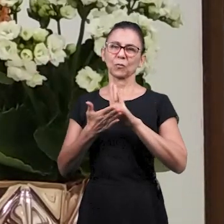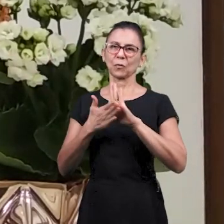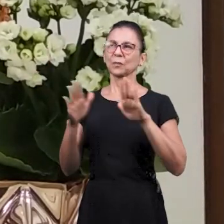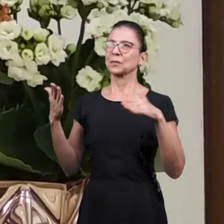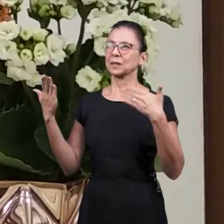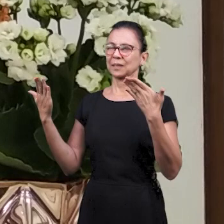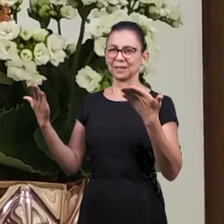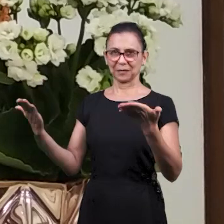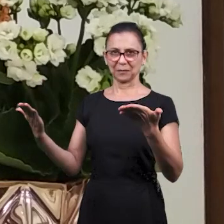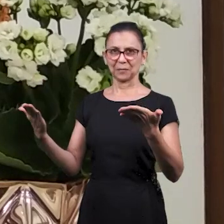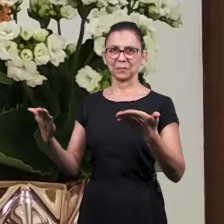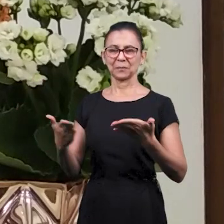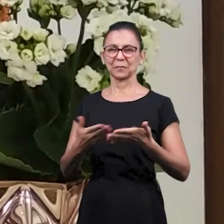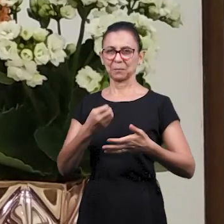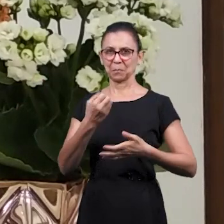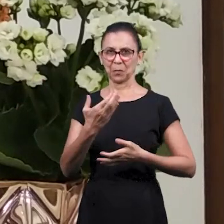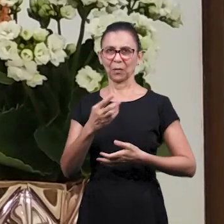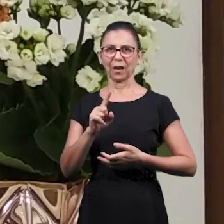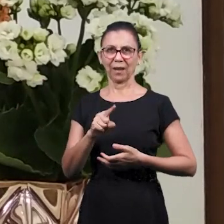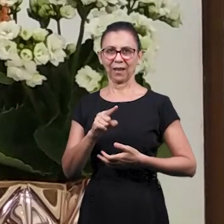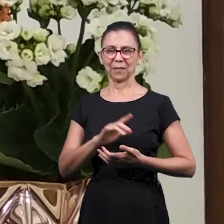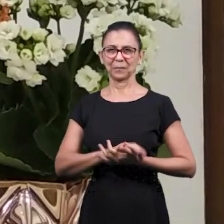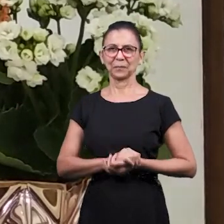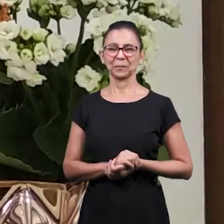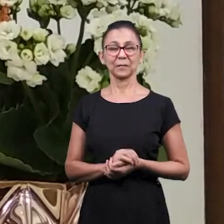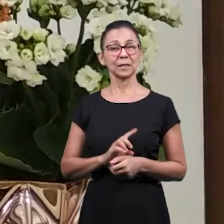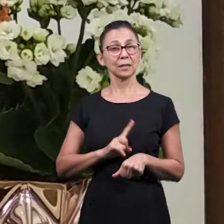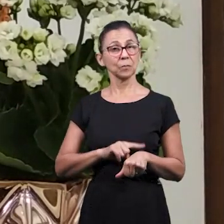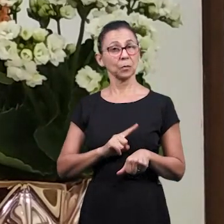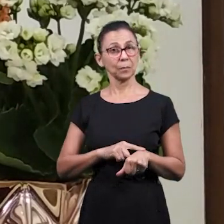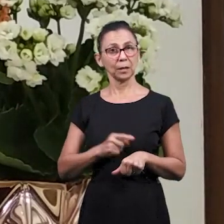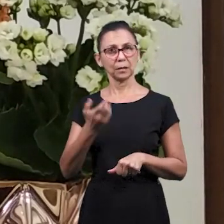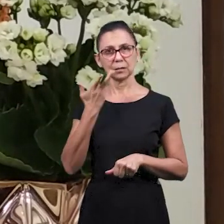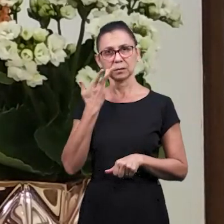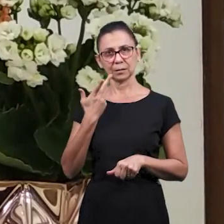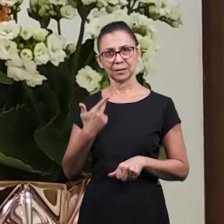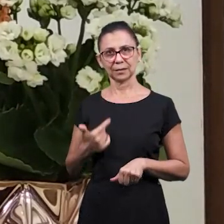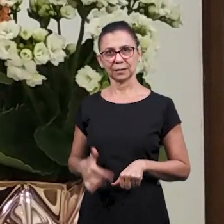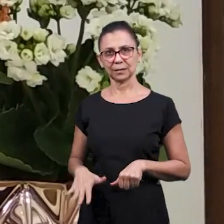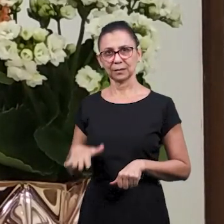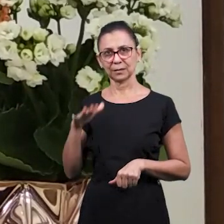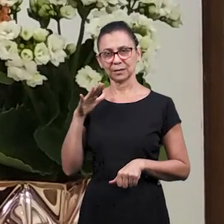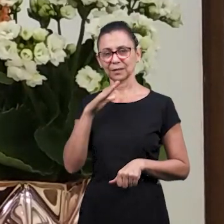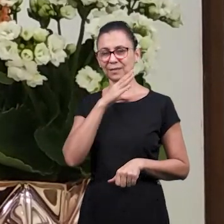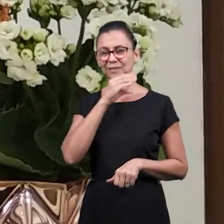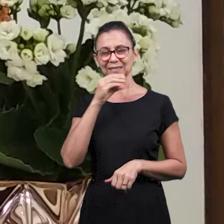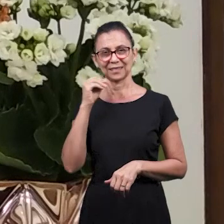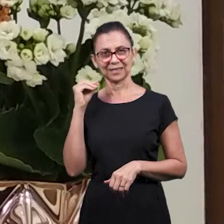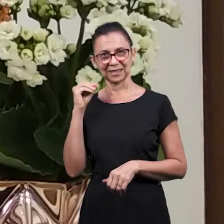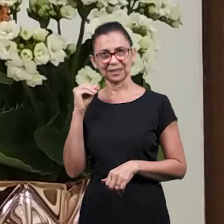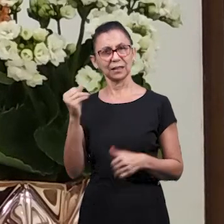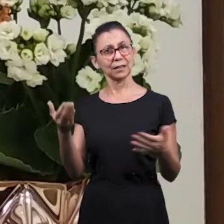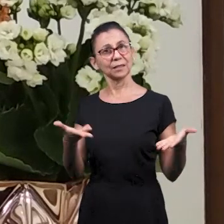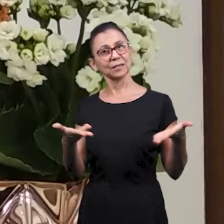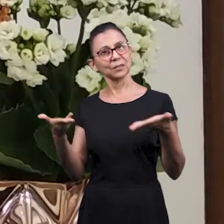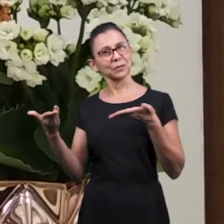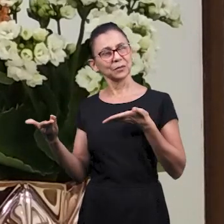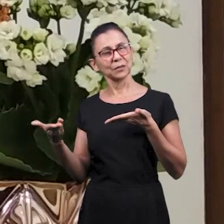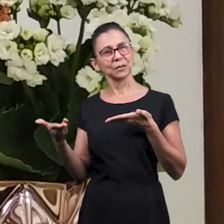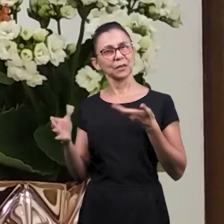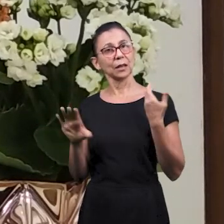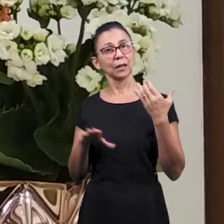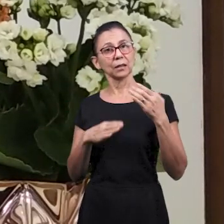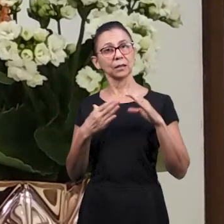Господа. И мы приглашаем наших детей, наших подростков. Давайте